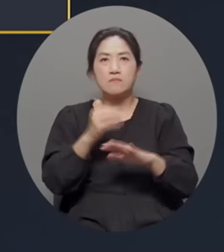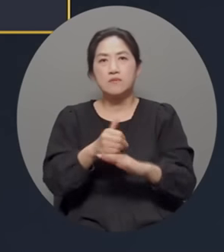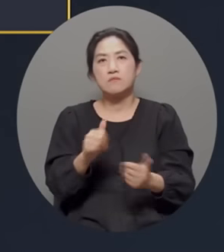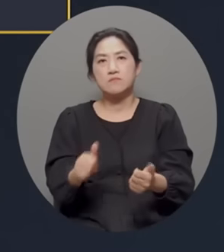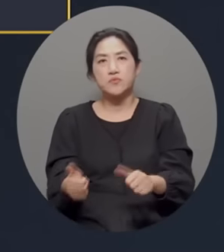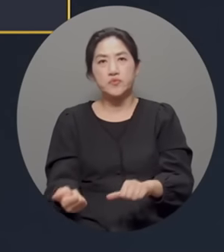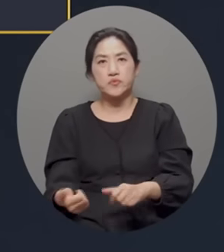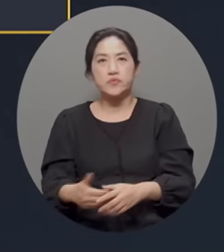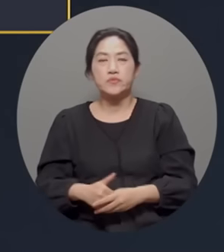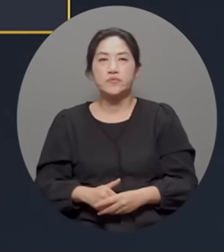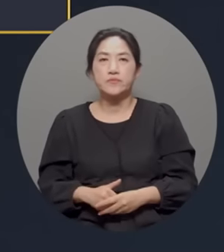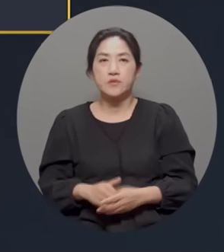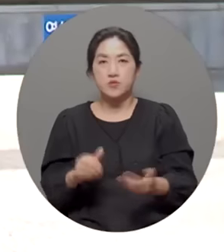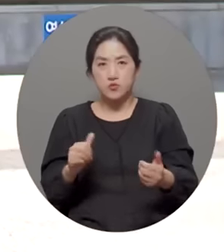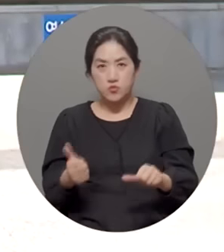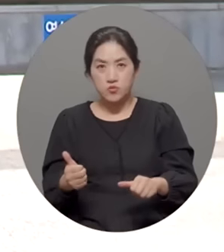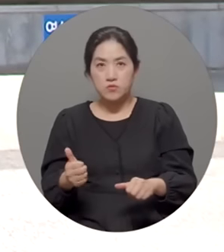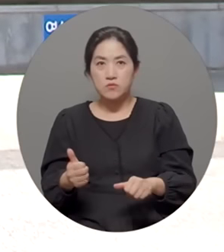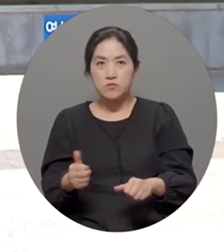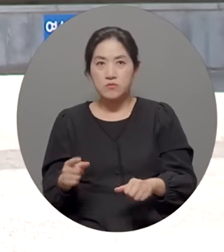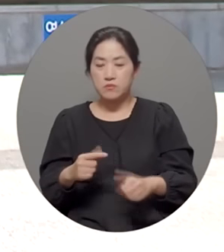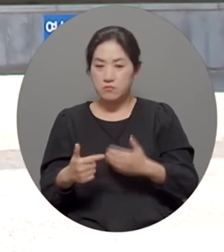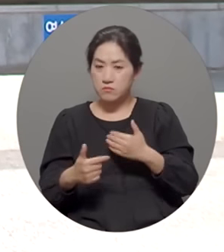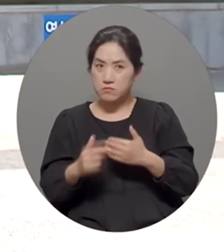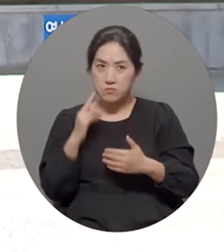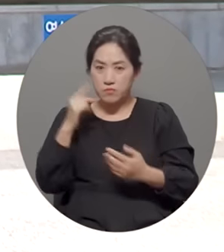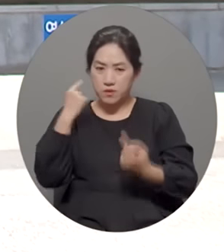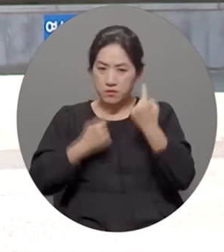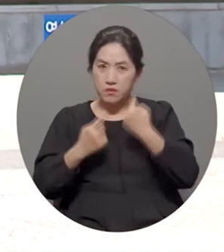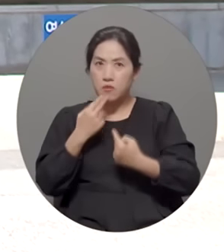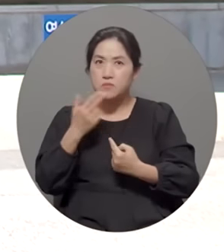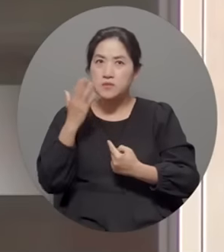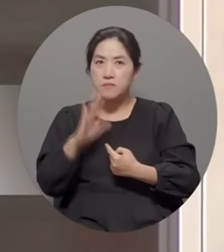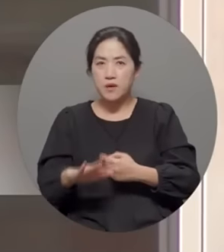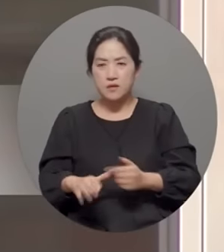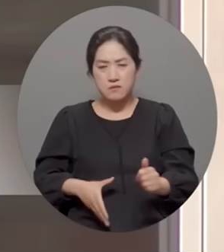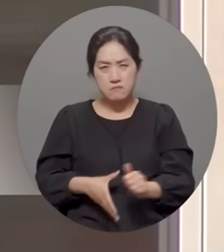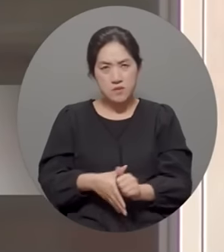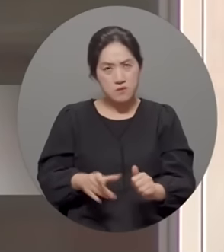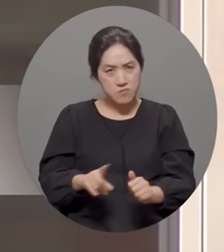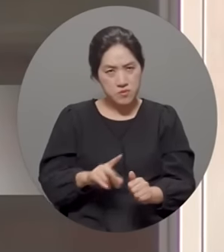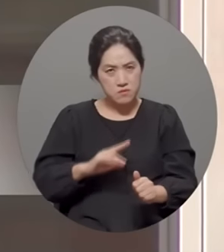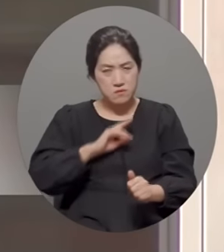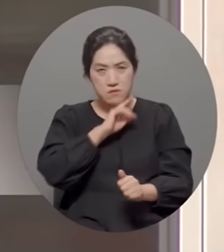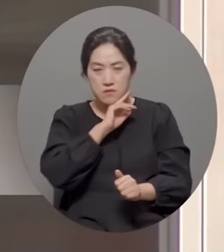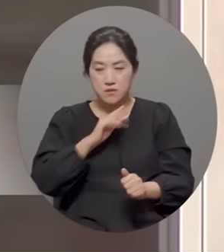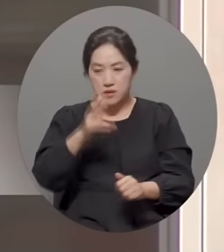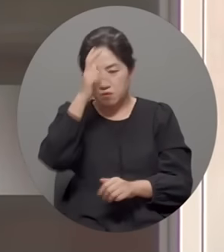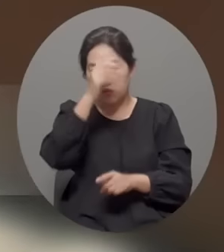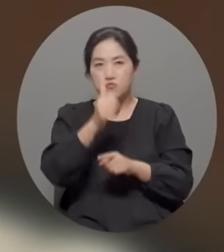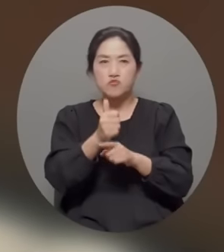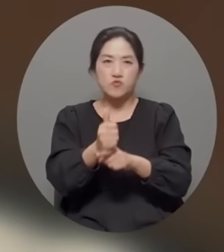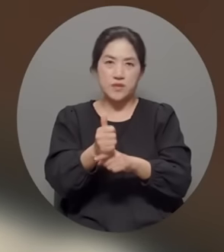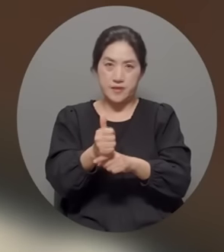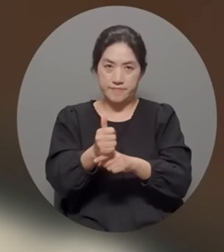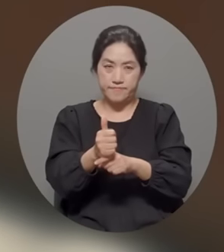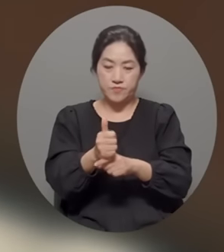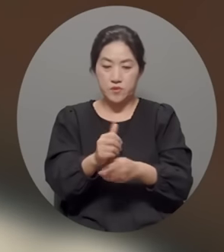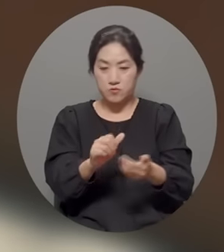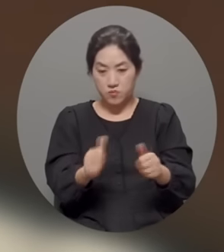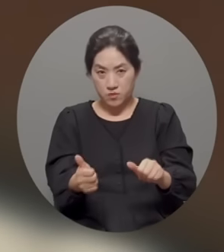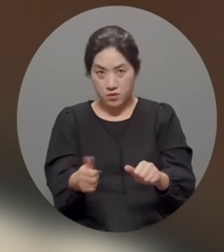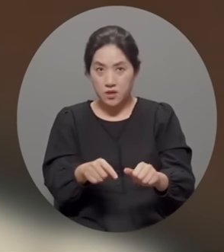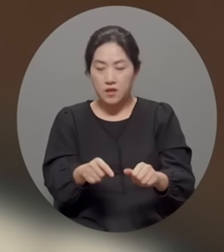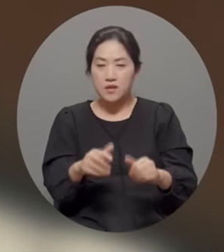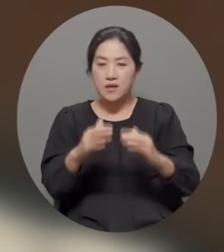숨졌습니다. 숨질 정도로 외상이 없었지만 학대가 의심됐고 경찰 수사가 시작됐습니다. 숨진 아이